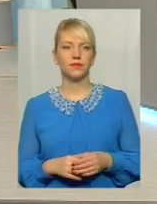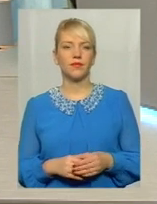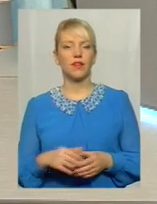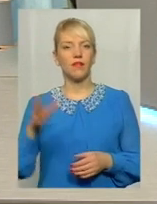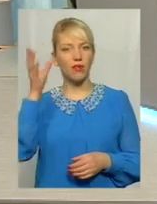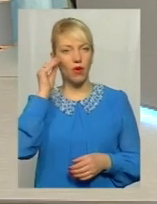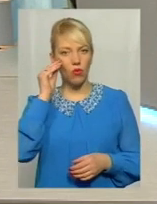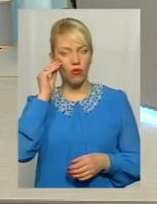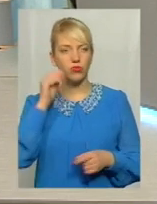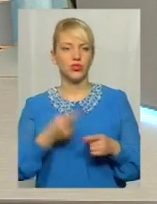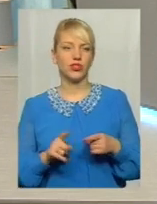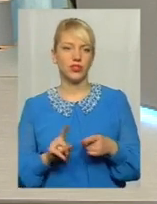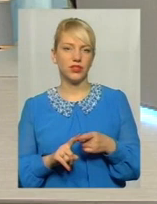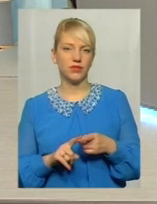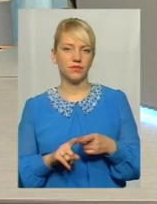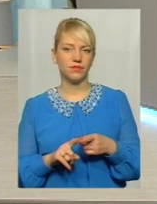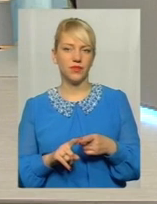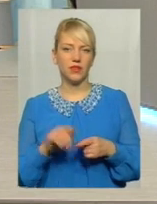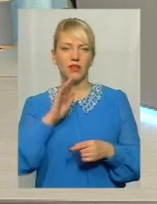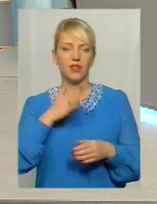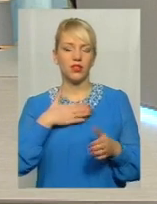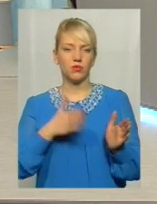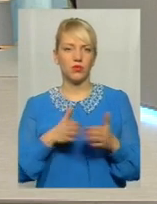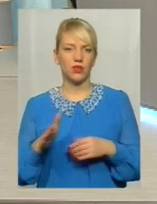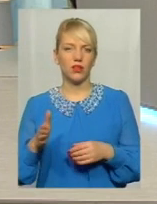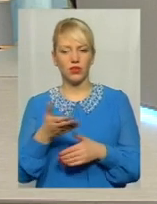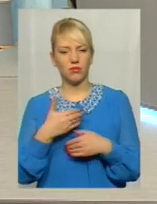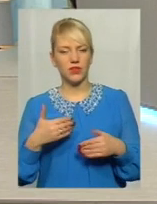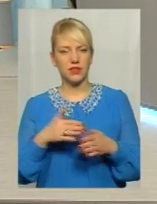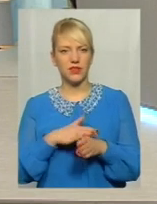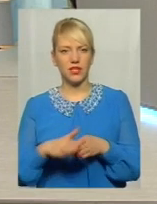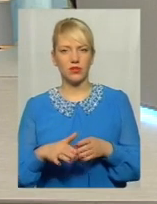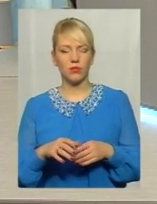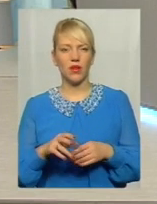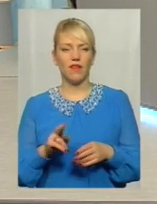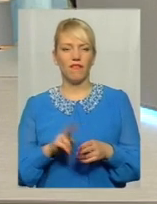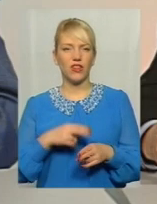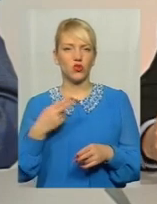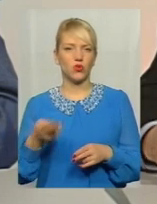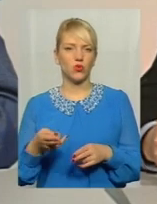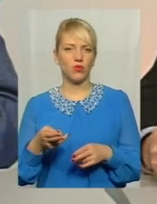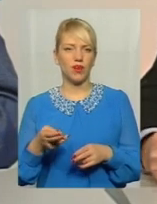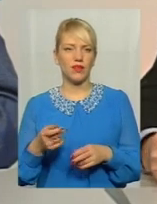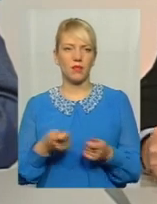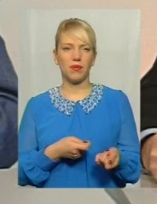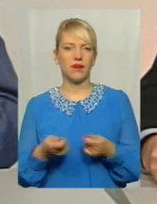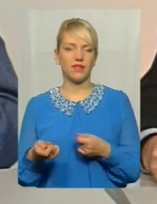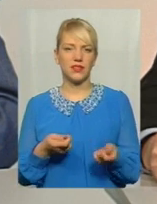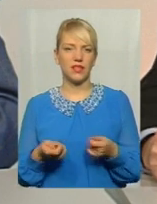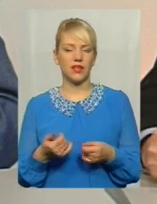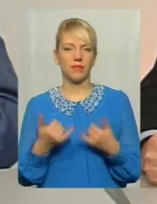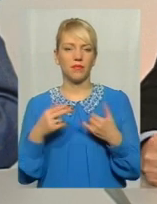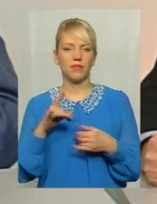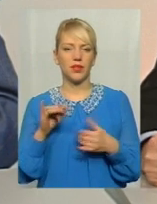Враховуючи от ці, якби, цей наш порядок, ми здійснюємо відшкодування перевізникам. Але при